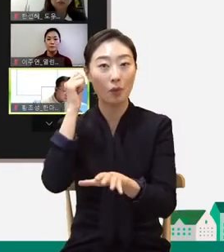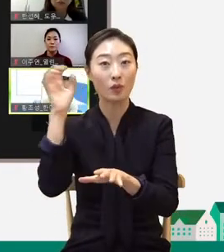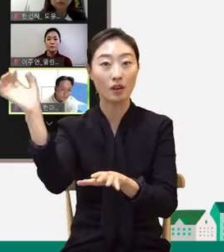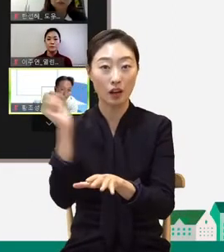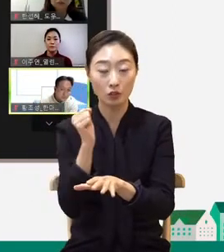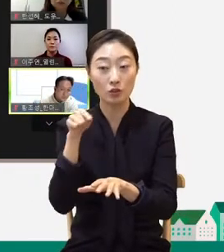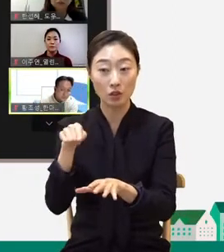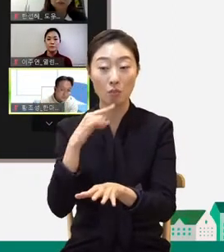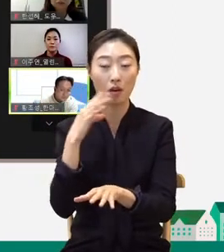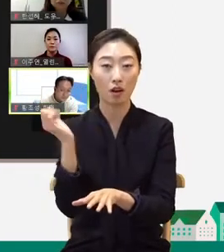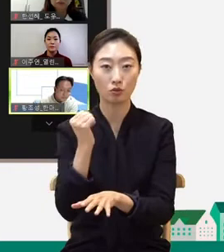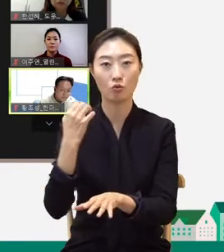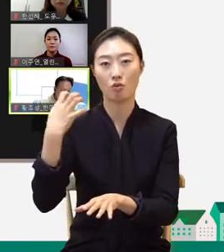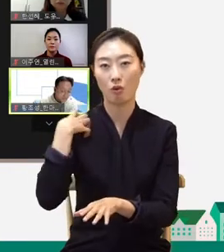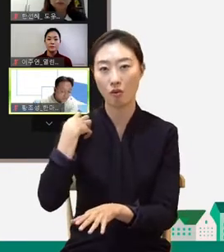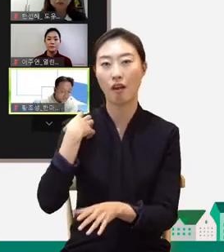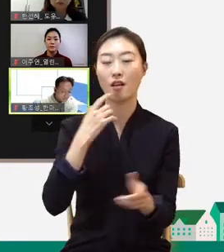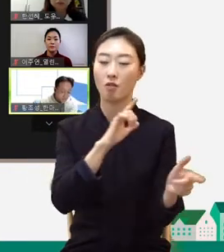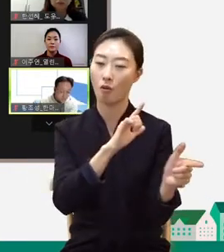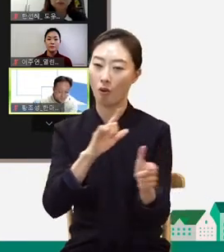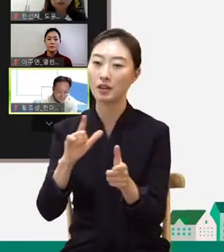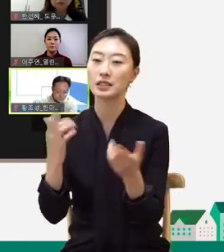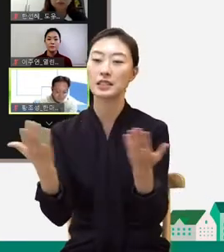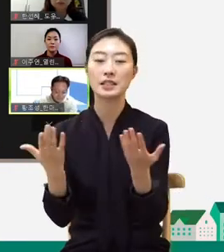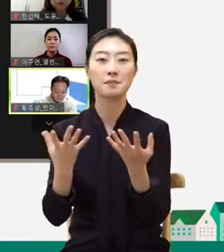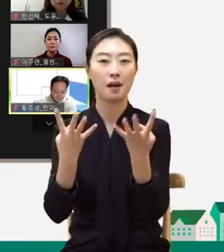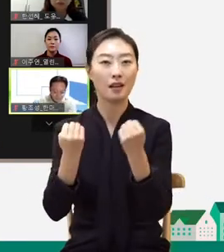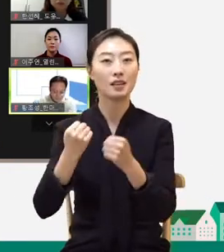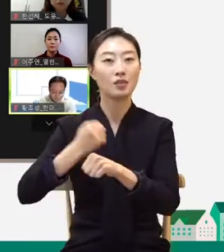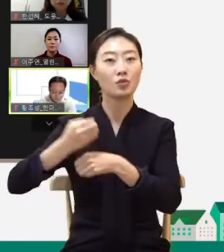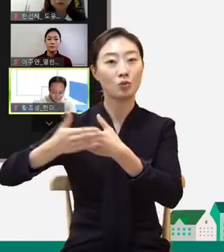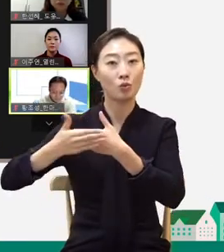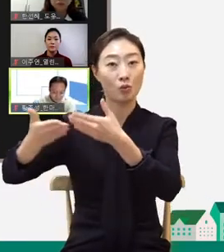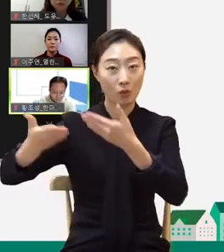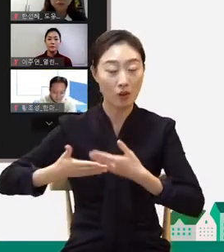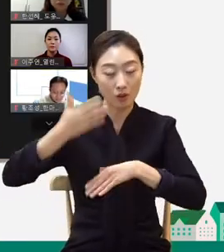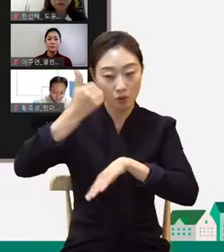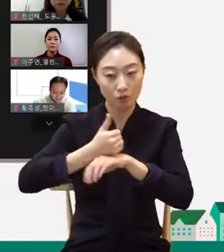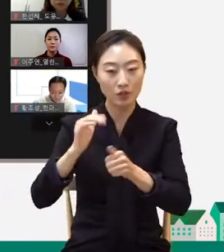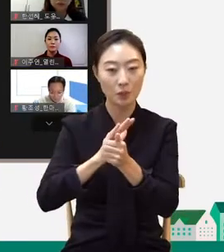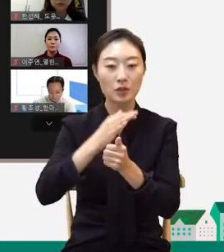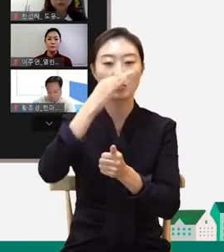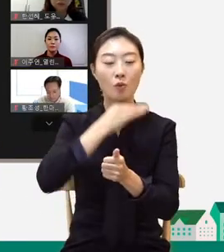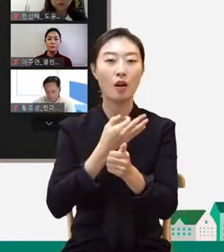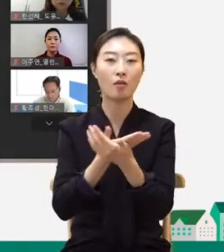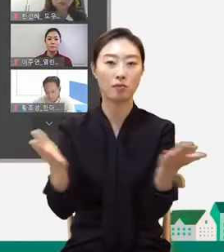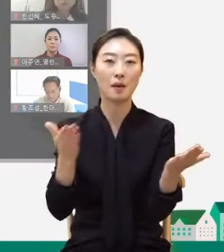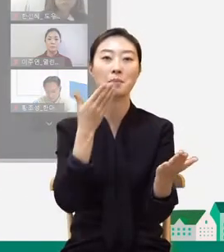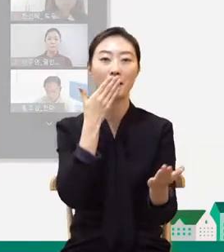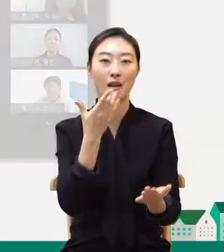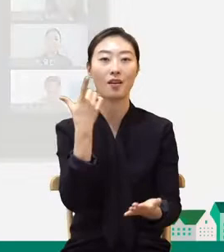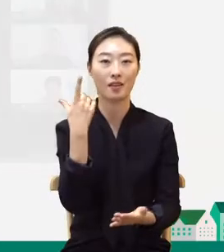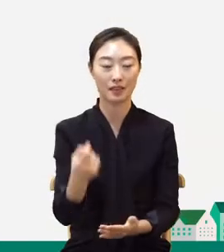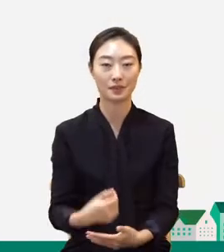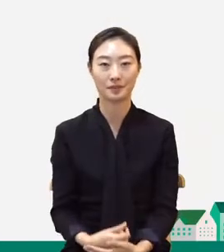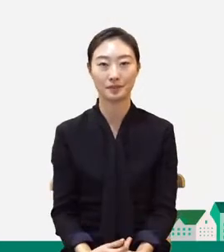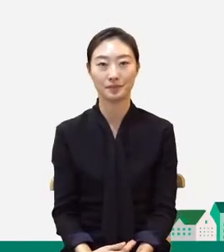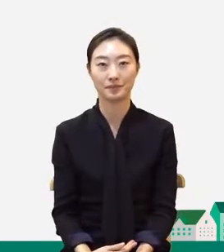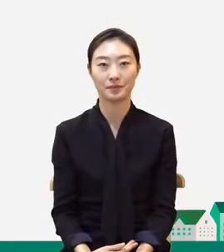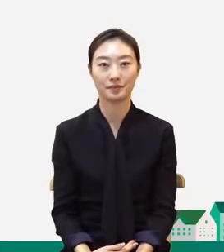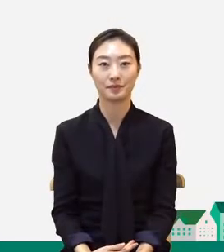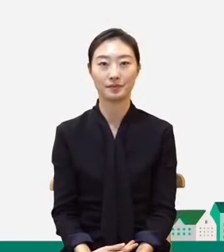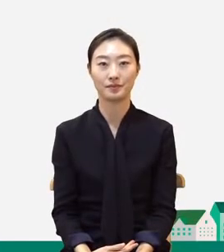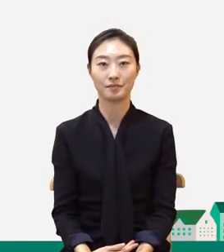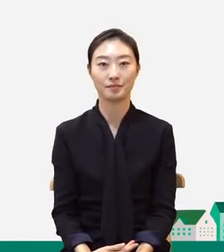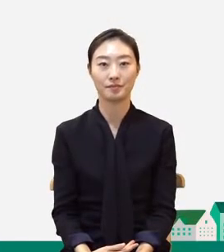있는 역할과 이야기들이 있었기 때문에 저희 서비스가 더 효과적으로 진행될 수 있었다라고 생각이 되었습니다.